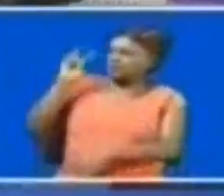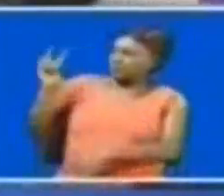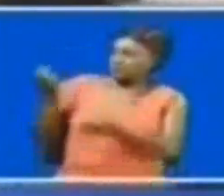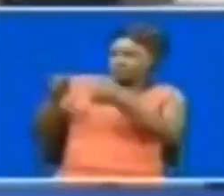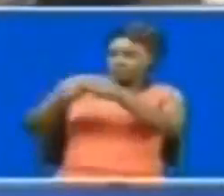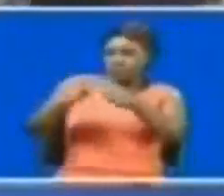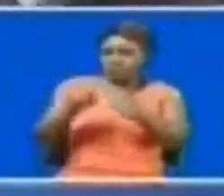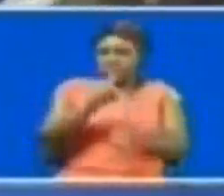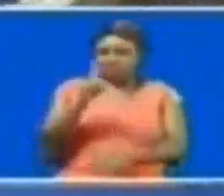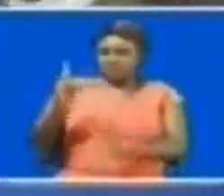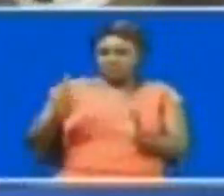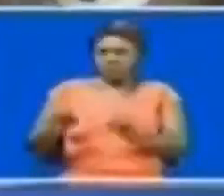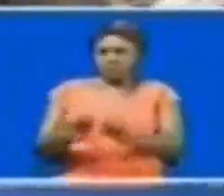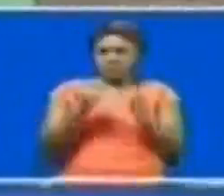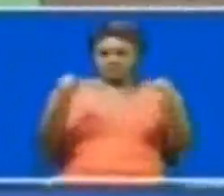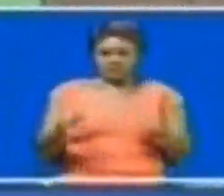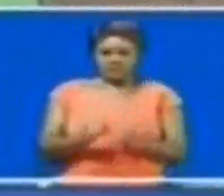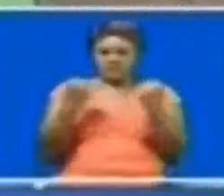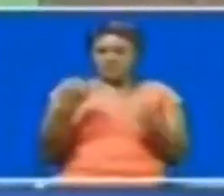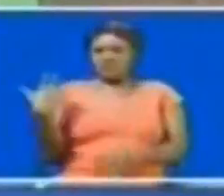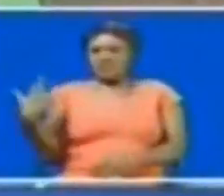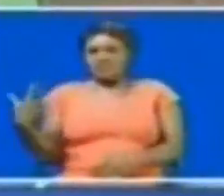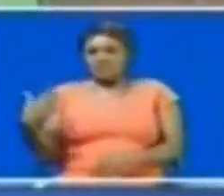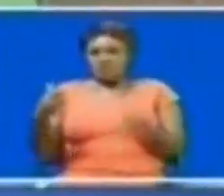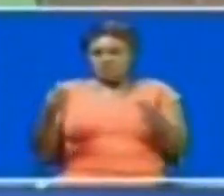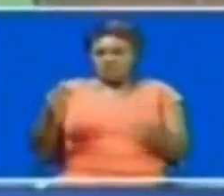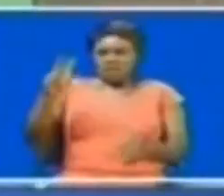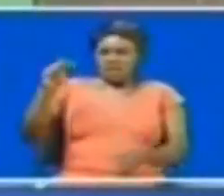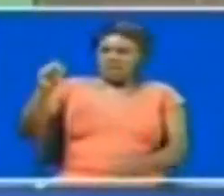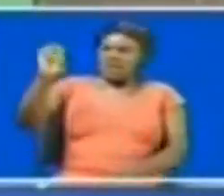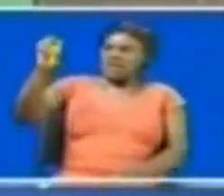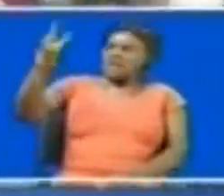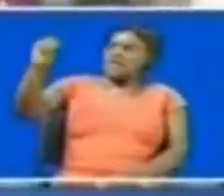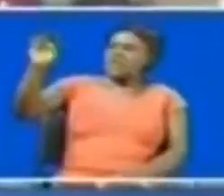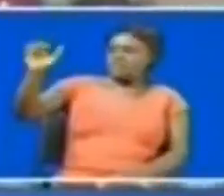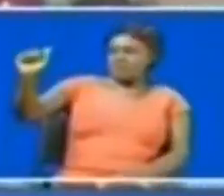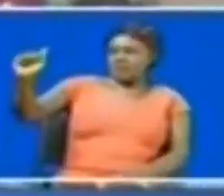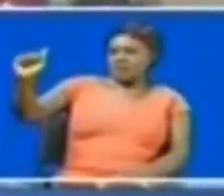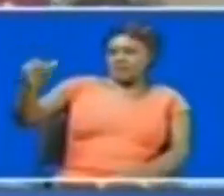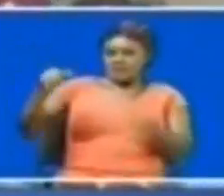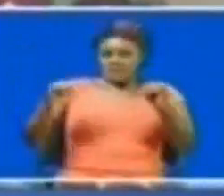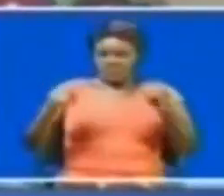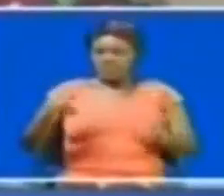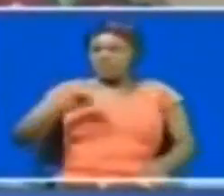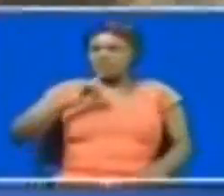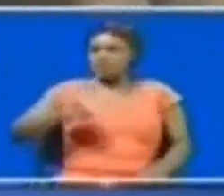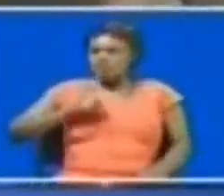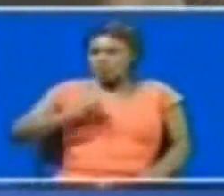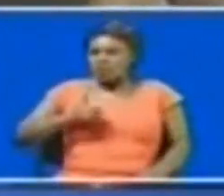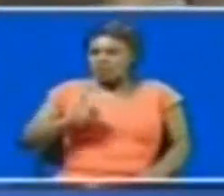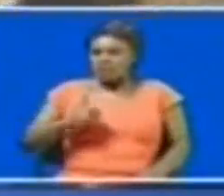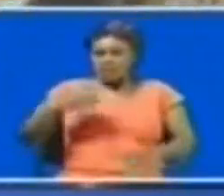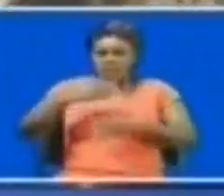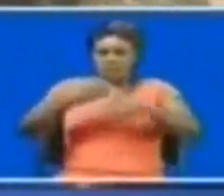hilo, kila mtu akiokoa mali yake. Maafisa wa mamlaka ya mazingira nchini NEMA wakitekeleza onyo la awali